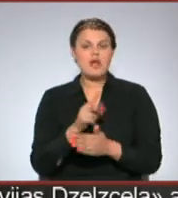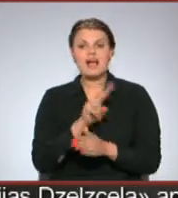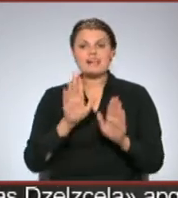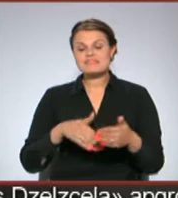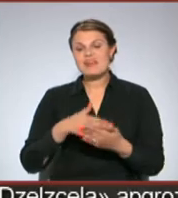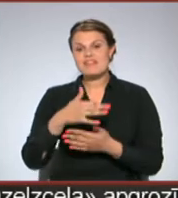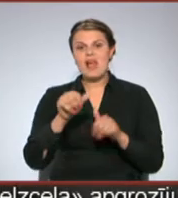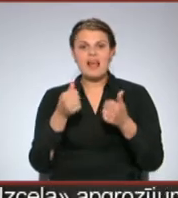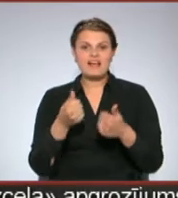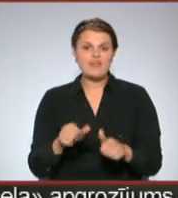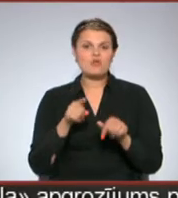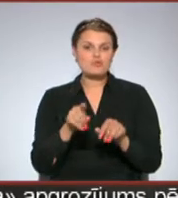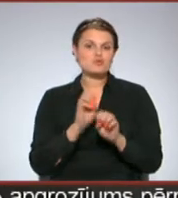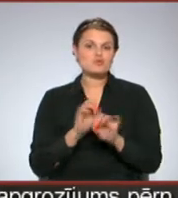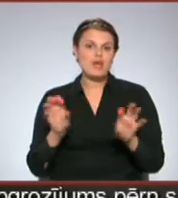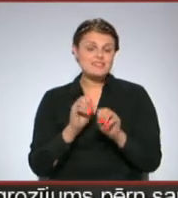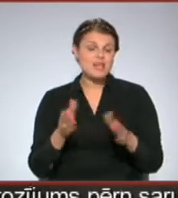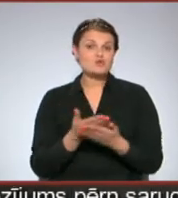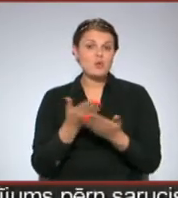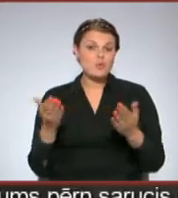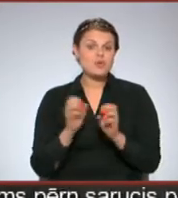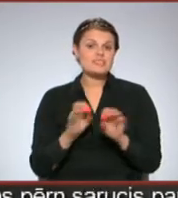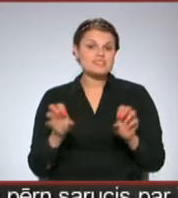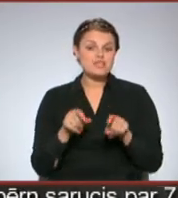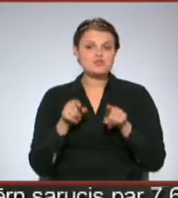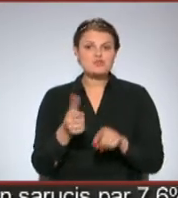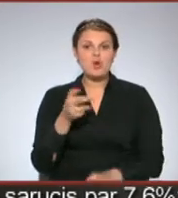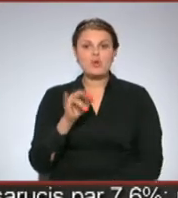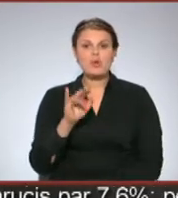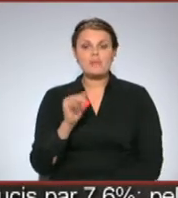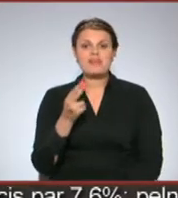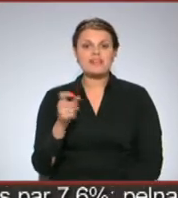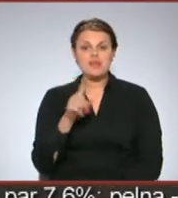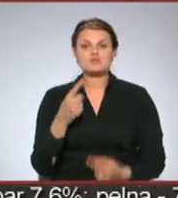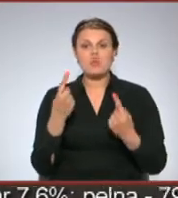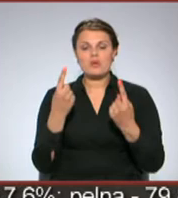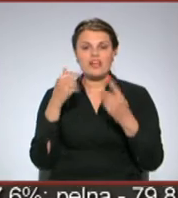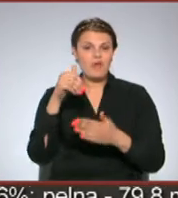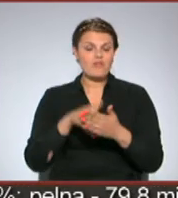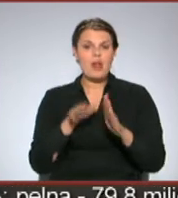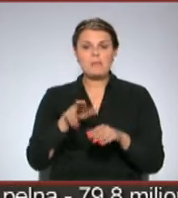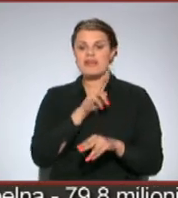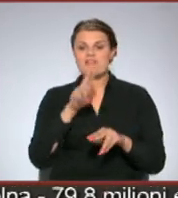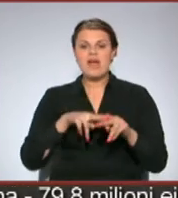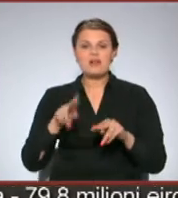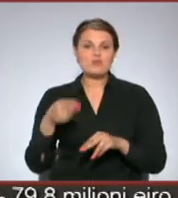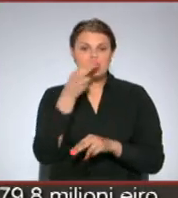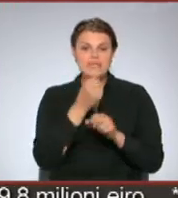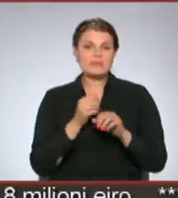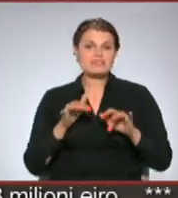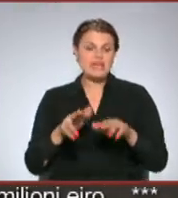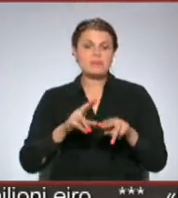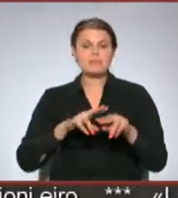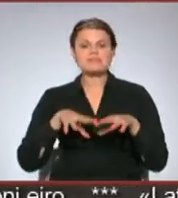tālāk veidot šo stāstu, kur stāstīt šo Grobiņas unikālo vēsturi. Par neatļautu saimnieciskās darbības